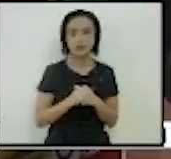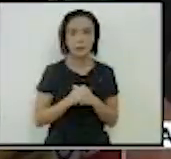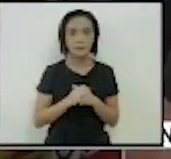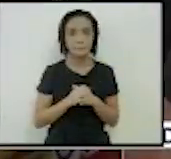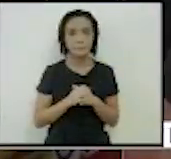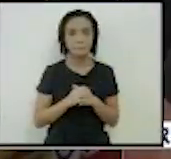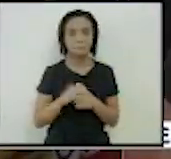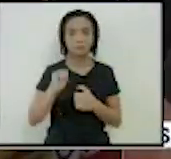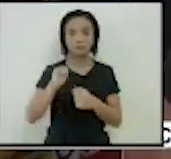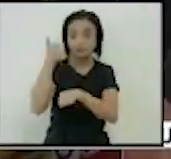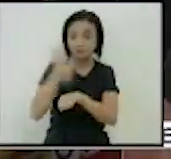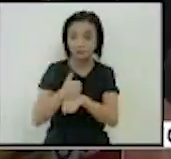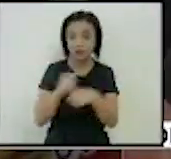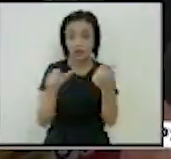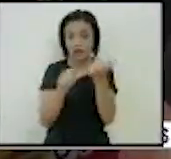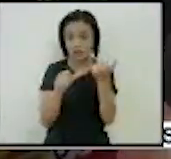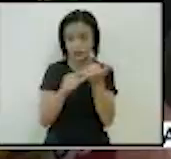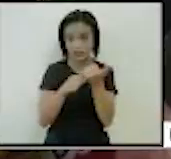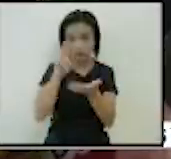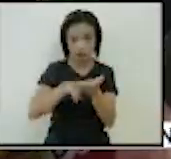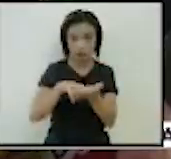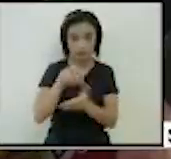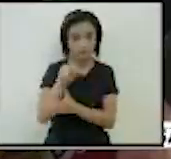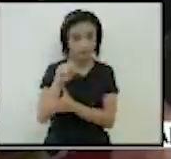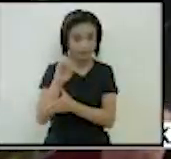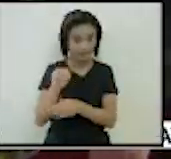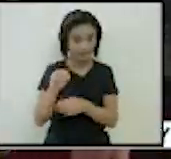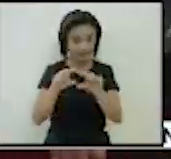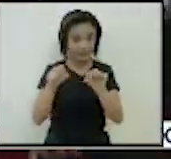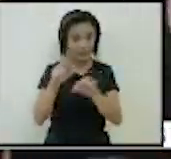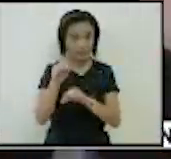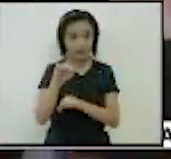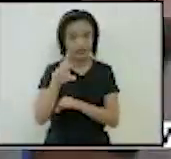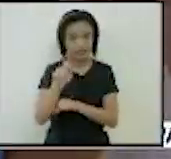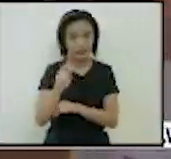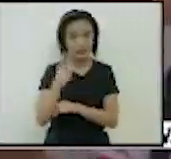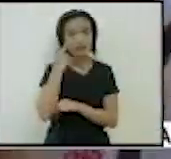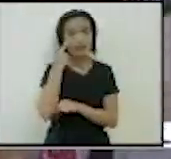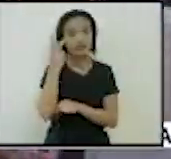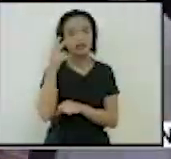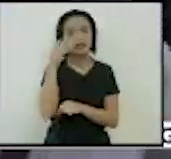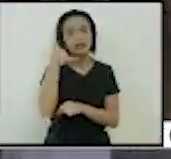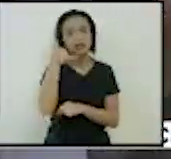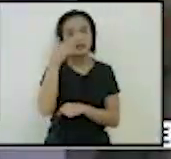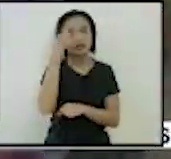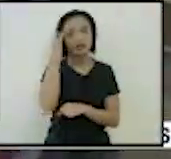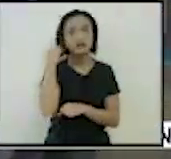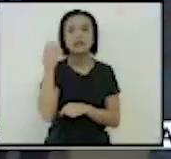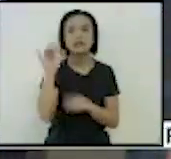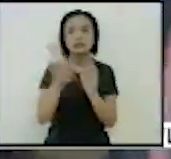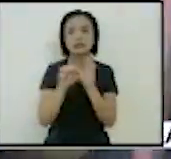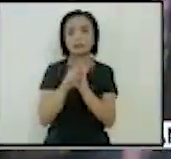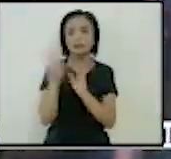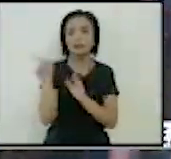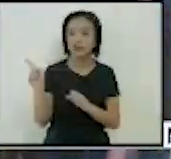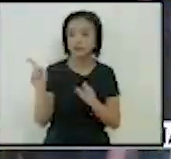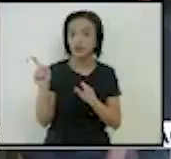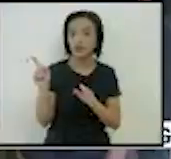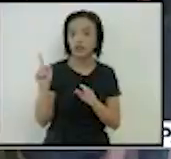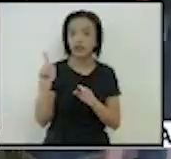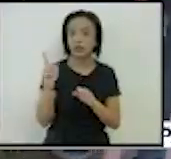Assisted SIM card registration ng DICT. Katuwang ang mga telco katulad ni Tatay Luisito, yung kanilang mga tinutulungan